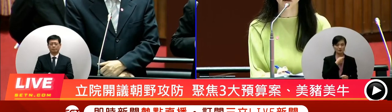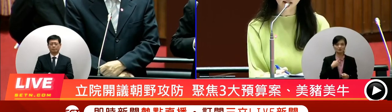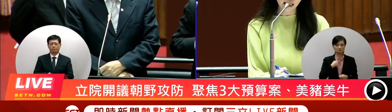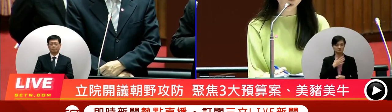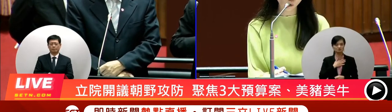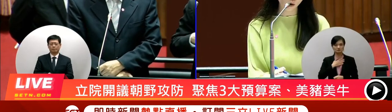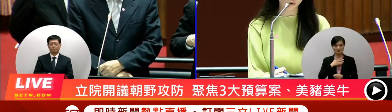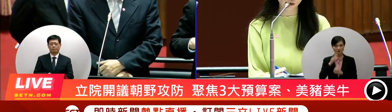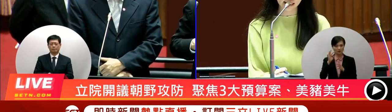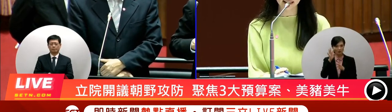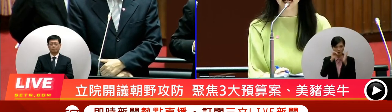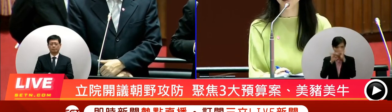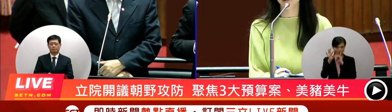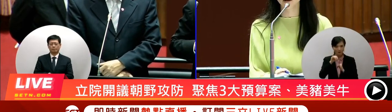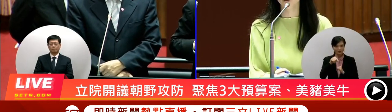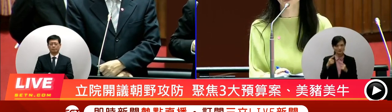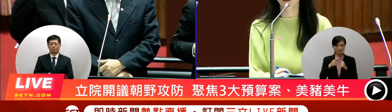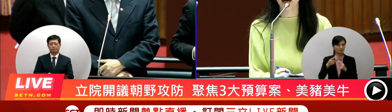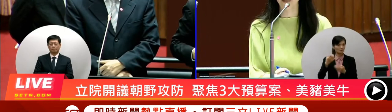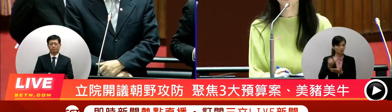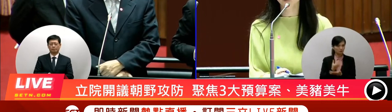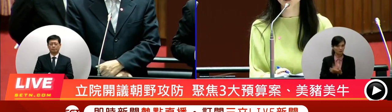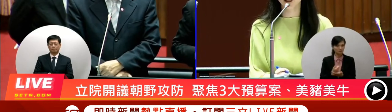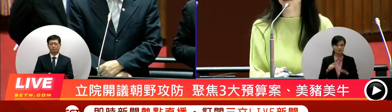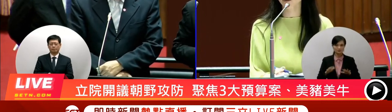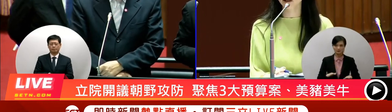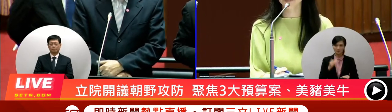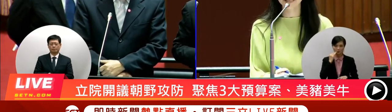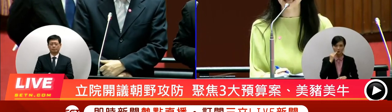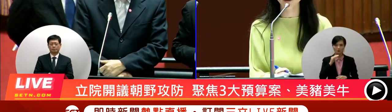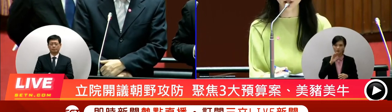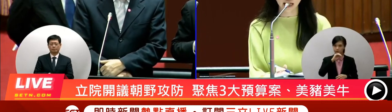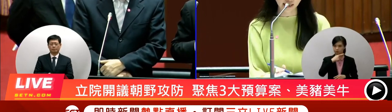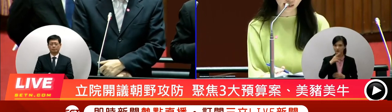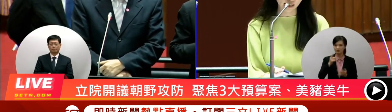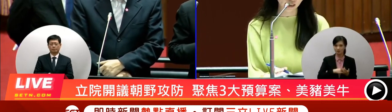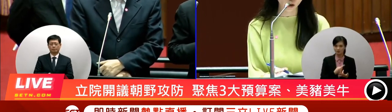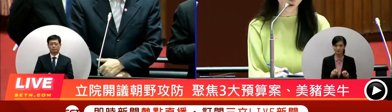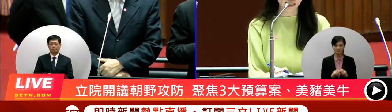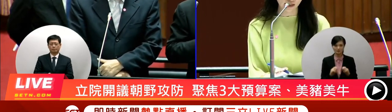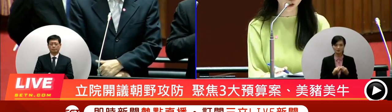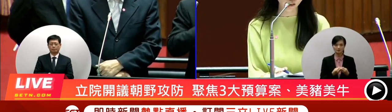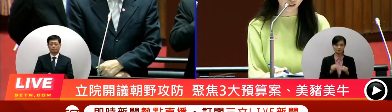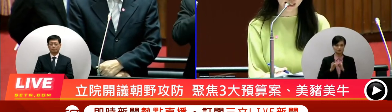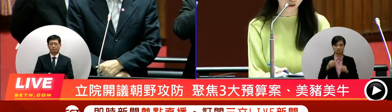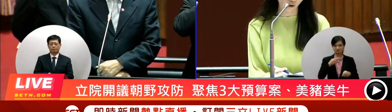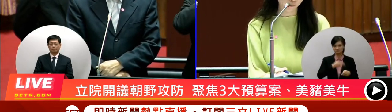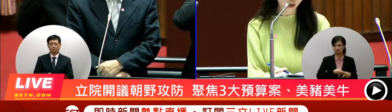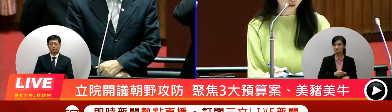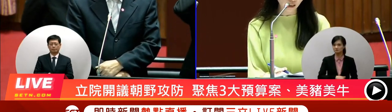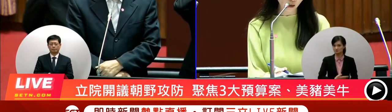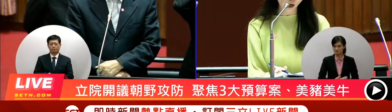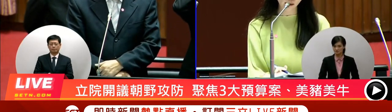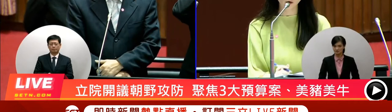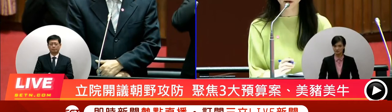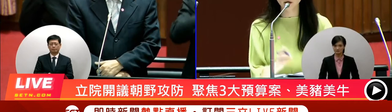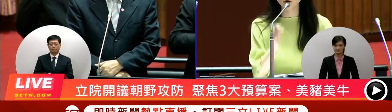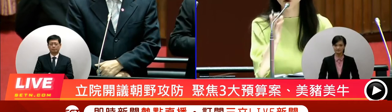的。那如果说这样产生了漏洞的话，其实只要有一个大家对食安的信心就会产生影响哦。那另